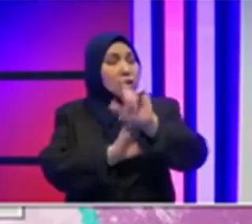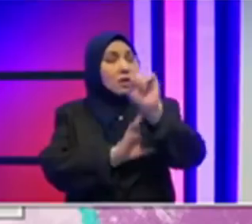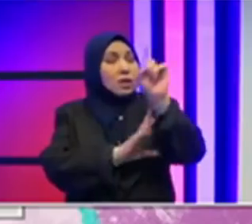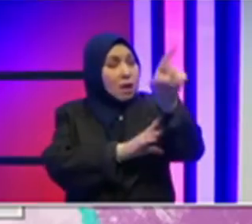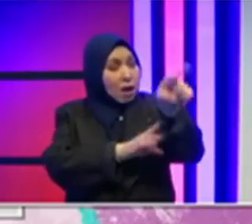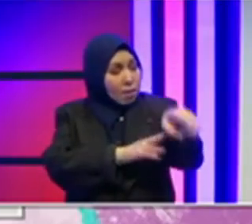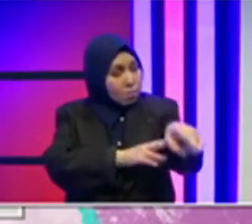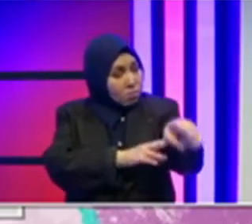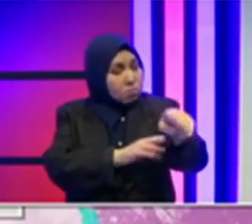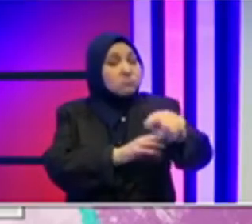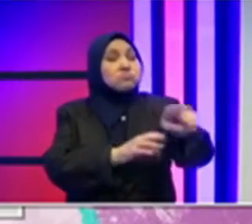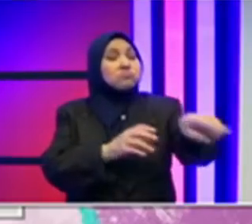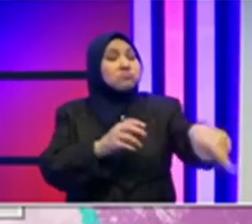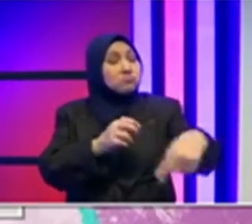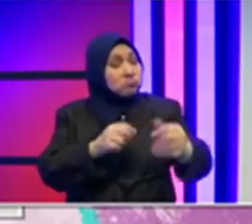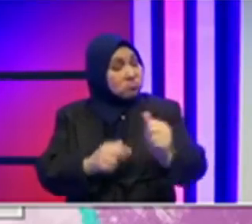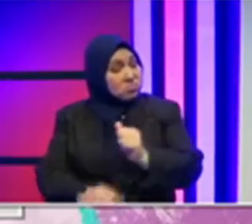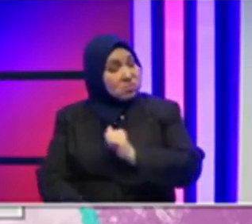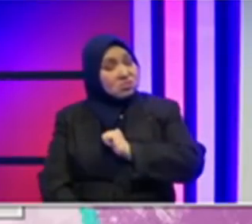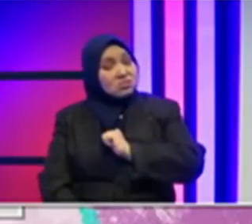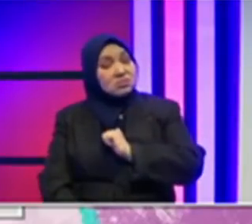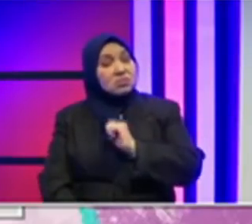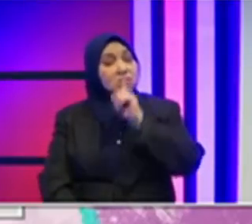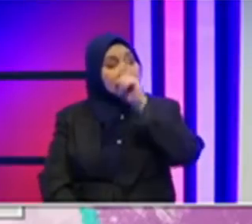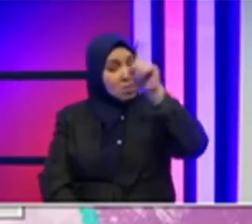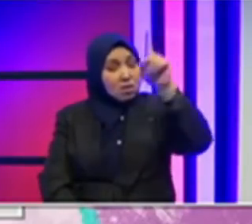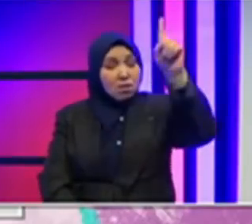وأن الله ليس